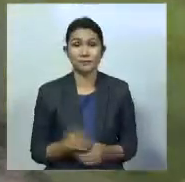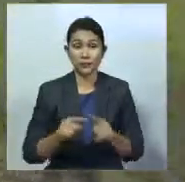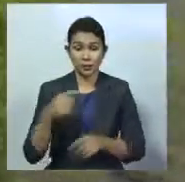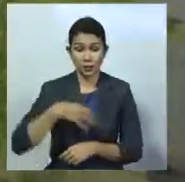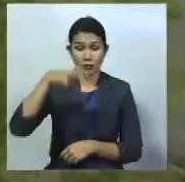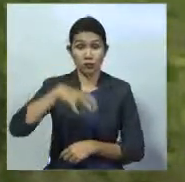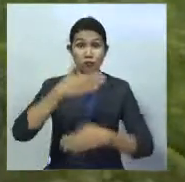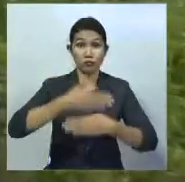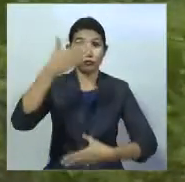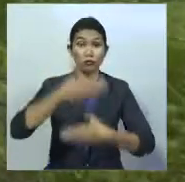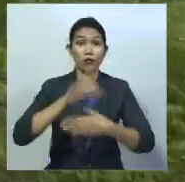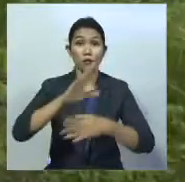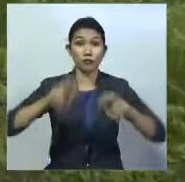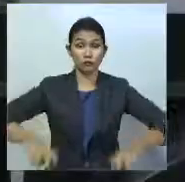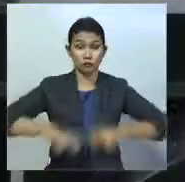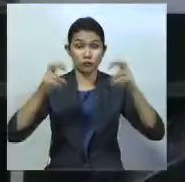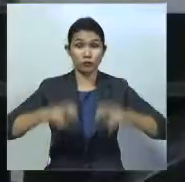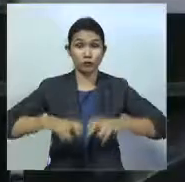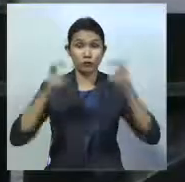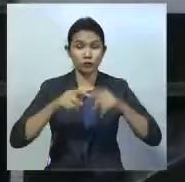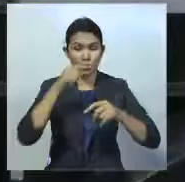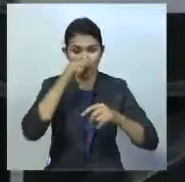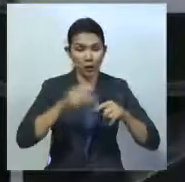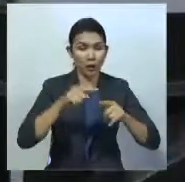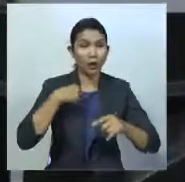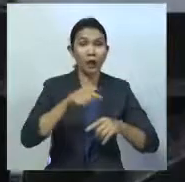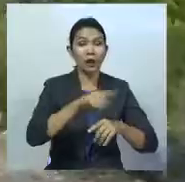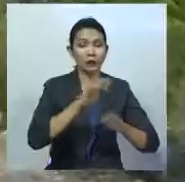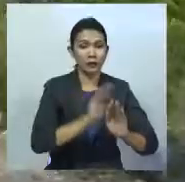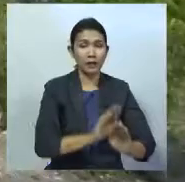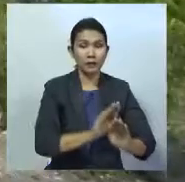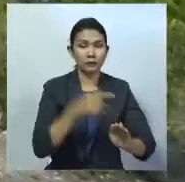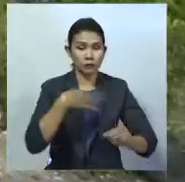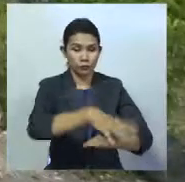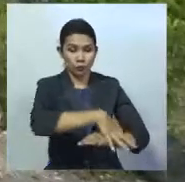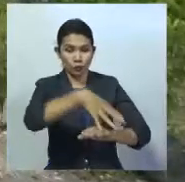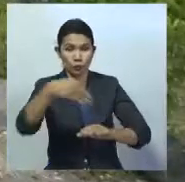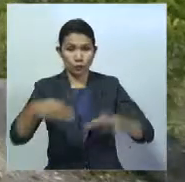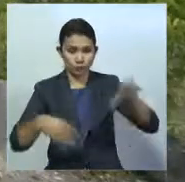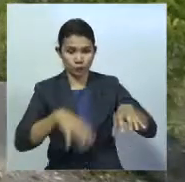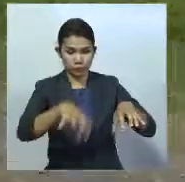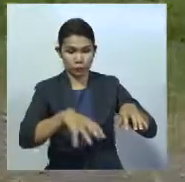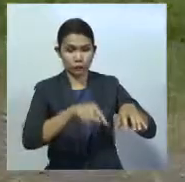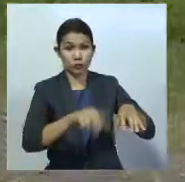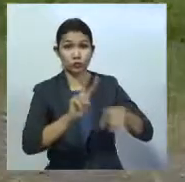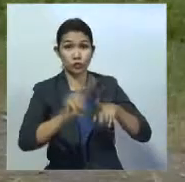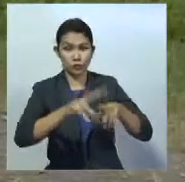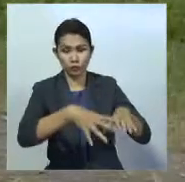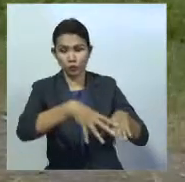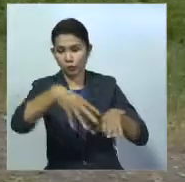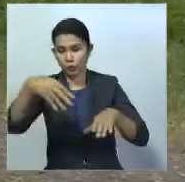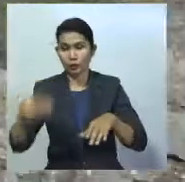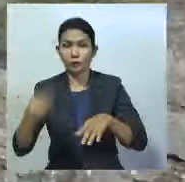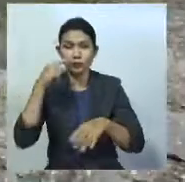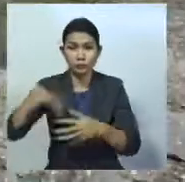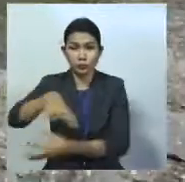ครงการชลประทานสุรินทร์ดำเนินการผันน้ำจากบ่อเมืองหินเขาพนมสวายซึ่งเป็นการสูบจากบ่อที่2ส่งผลให้สถานการณ์น้ำที่อ่างเก็บน้